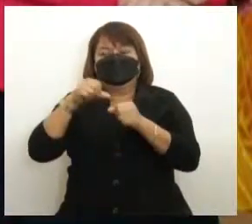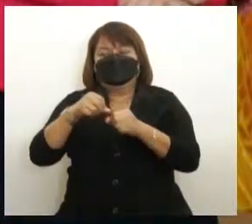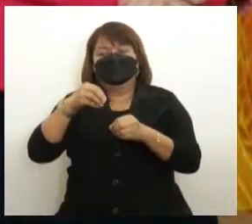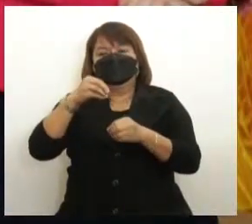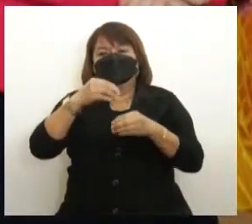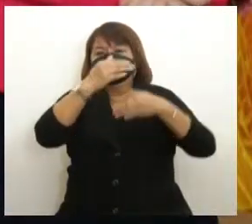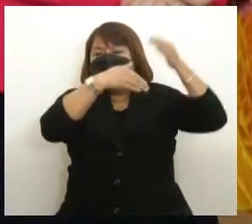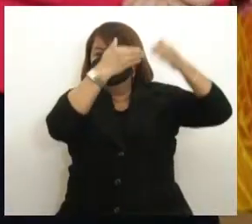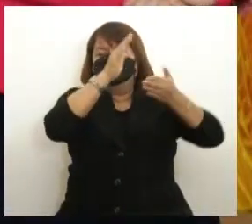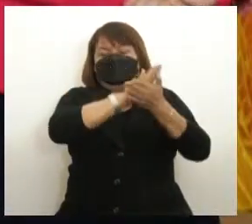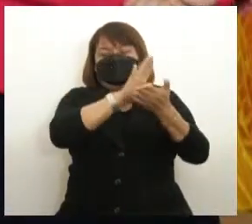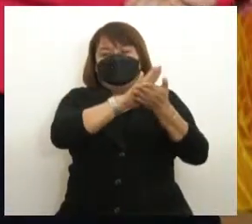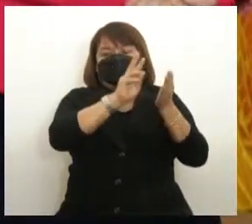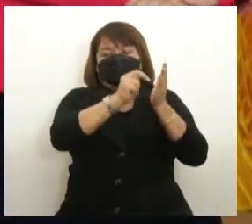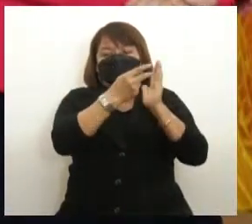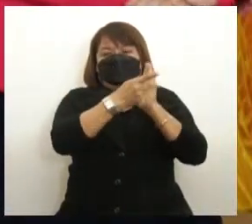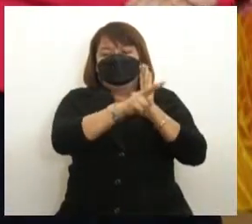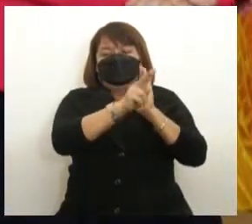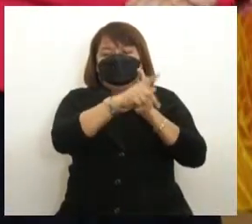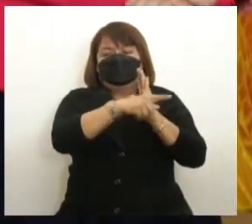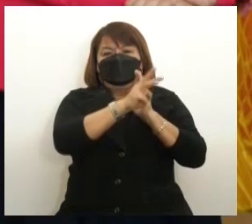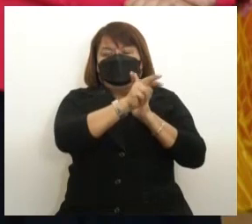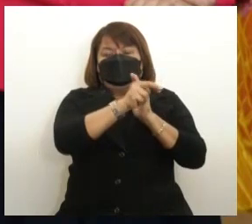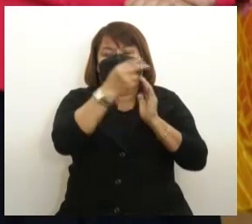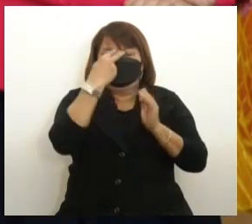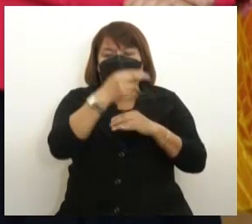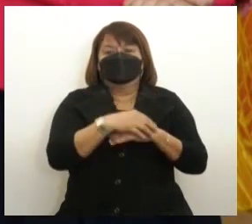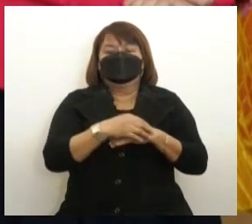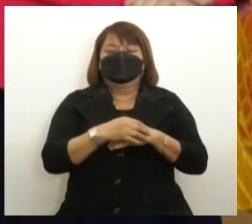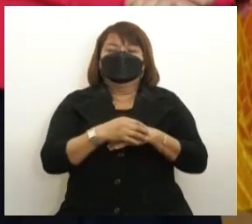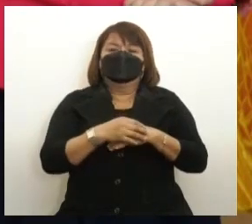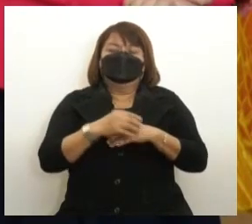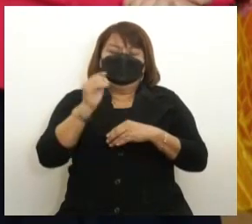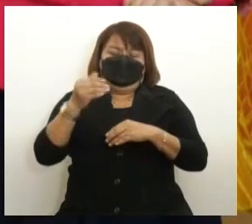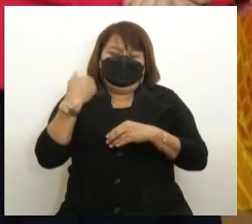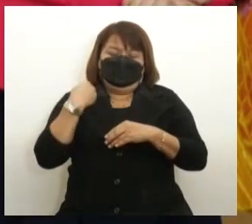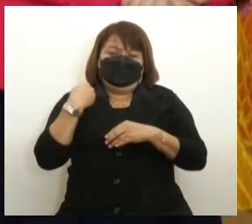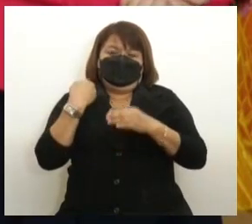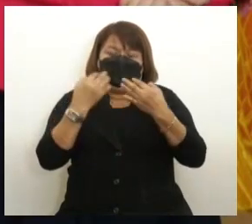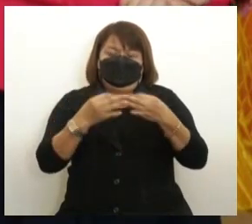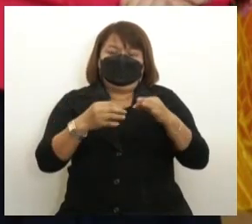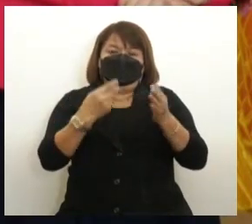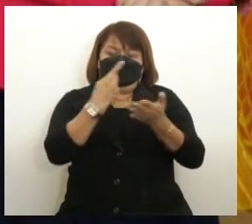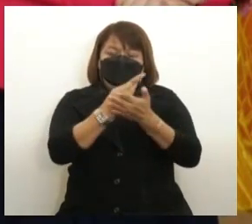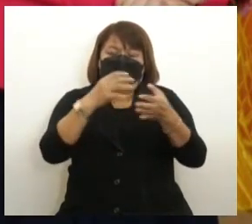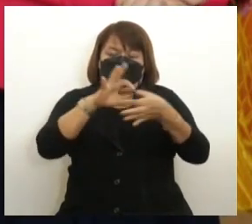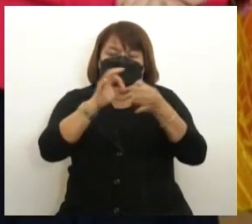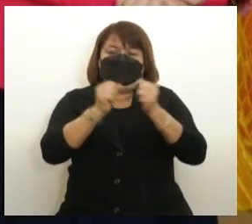โรงเรียนนครพนมวิทยาคมนะคะซึ่งโรงเรียนนครพนมวิทยาคมนี้มีความโดดเด่นในเรื่องของการจัด